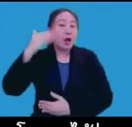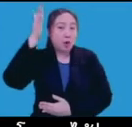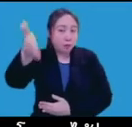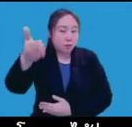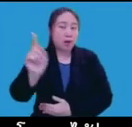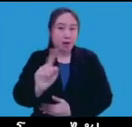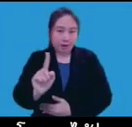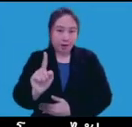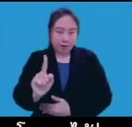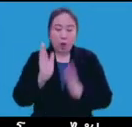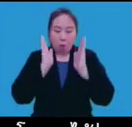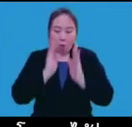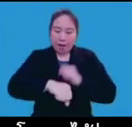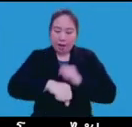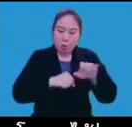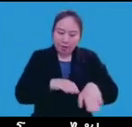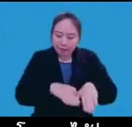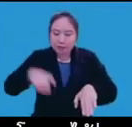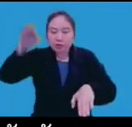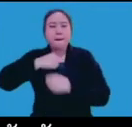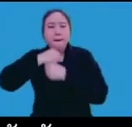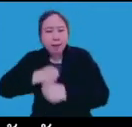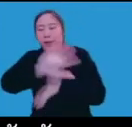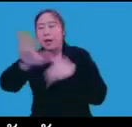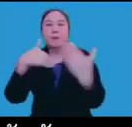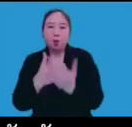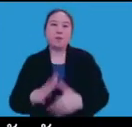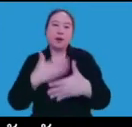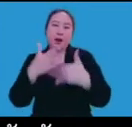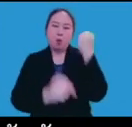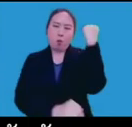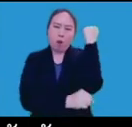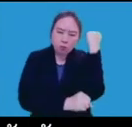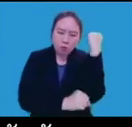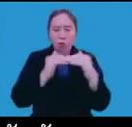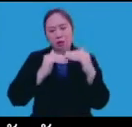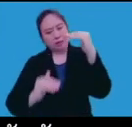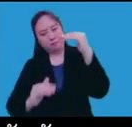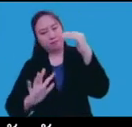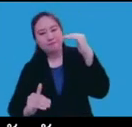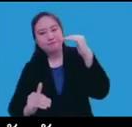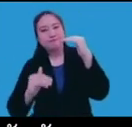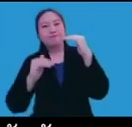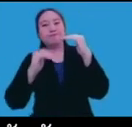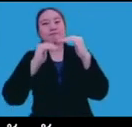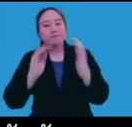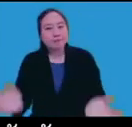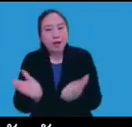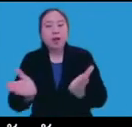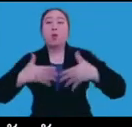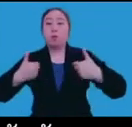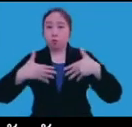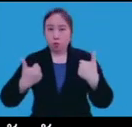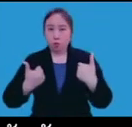คตก็คือพัฒนาคนทุกช่วงวัยกระจัดความยากจนและความเหลื่อมล้ำให้ประชาชนมีความสุขทั้งนี้นะค